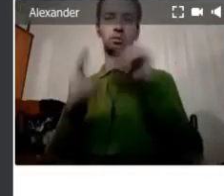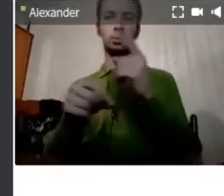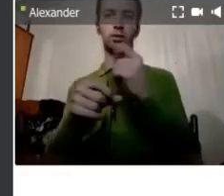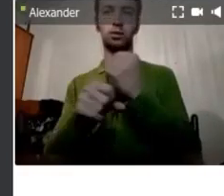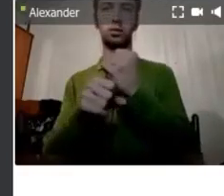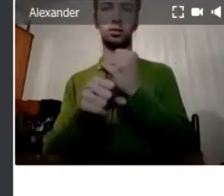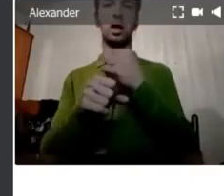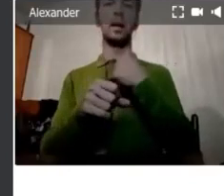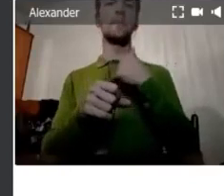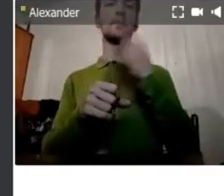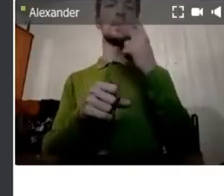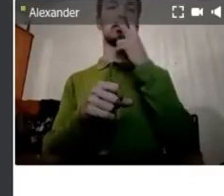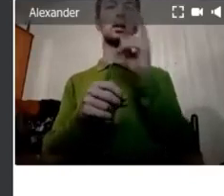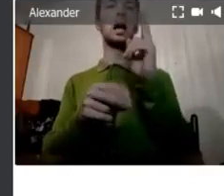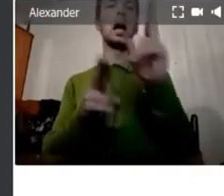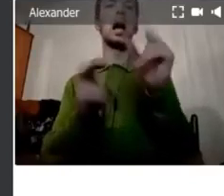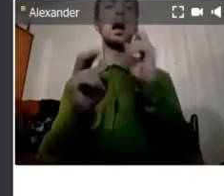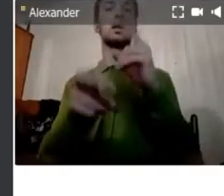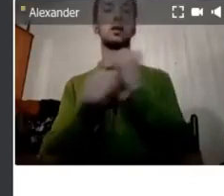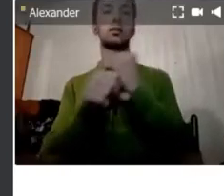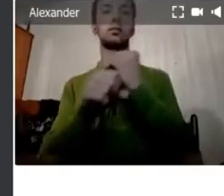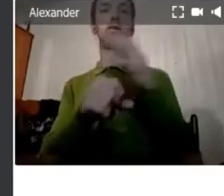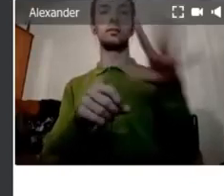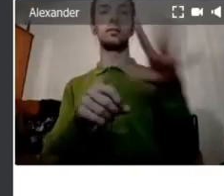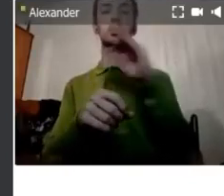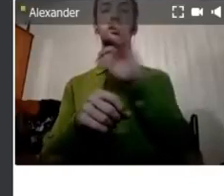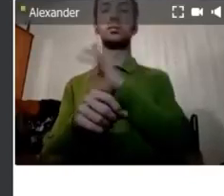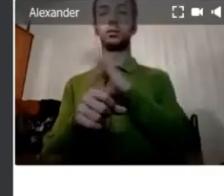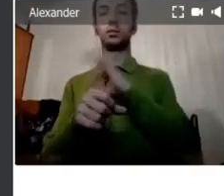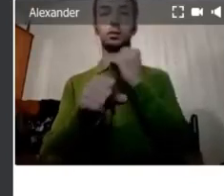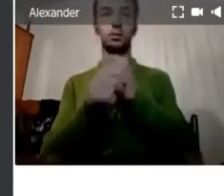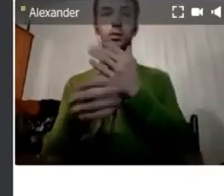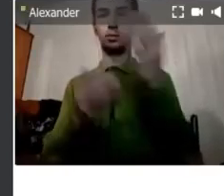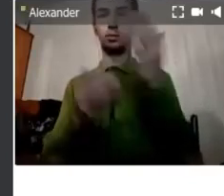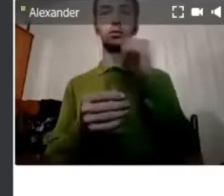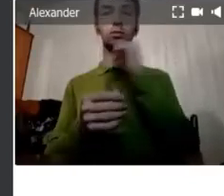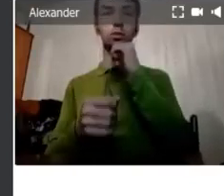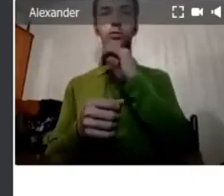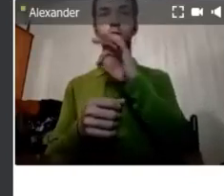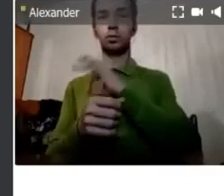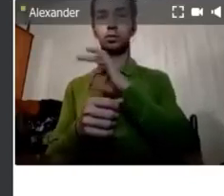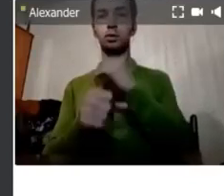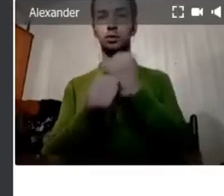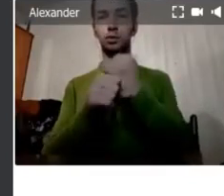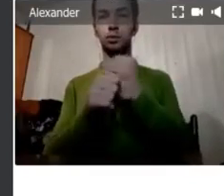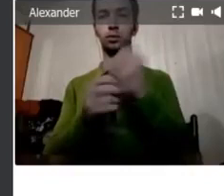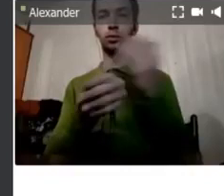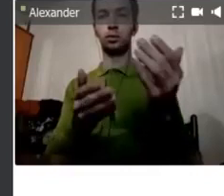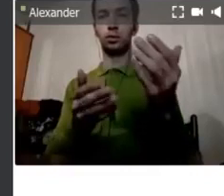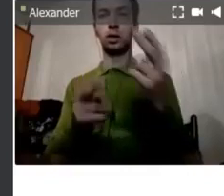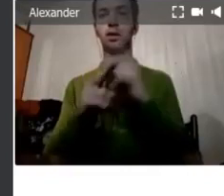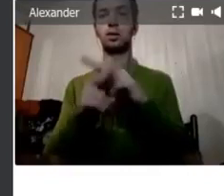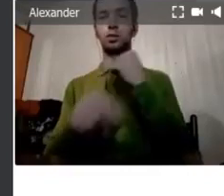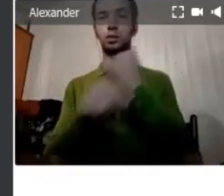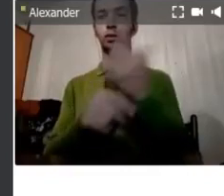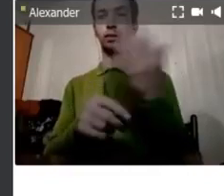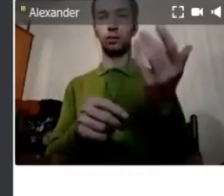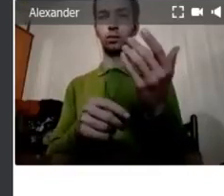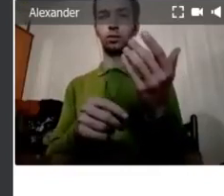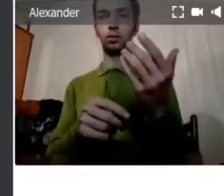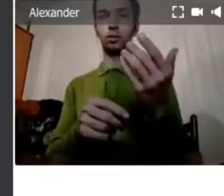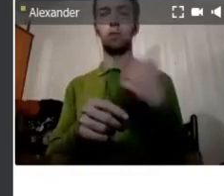Так, как в Германии карта перевод? Значит, из Германии, пожалуйста, из любого банка